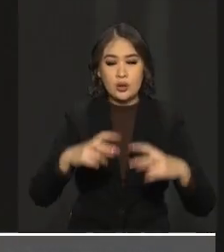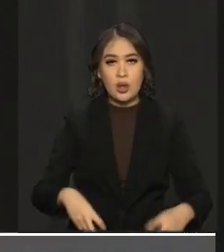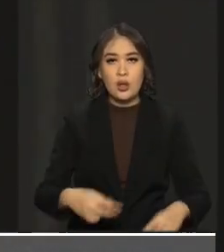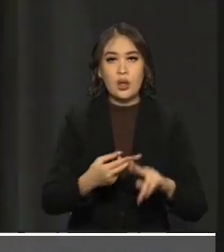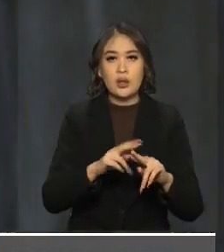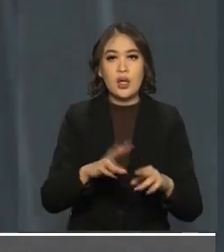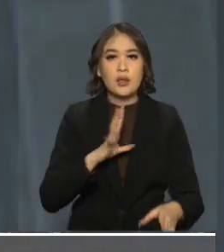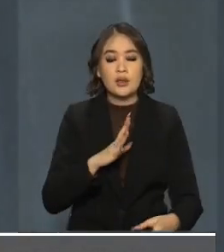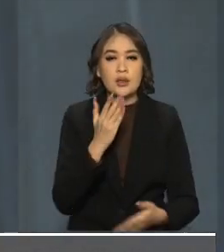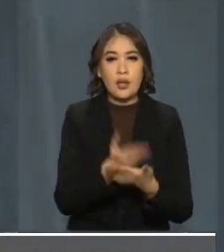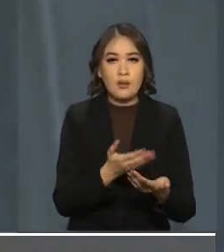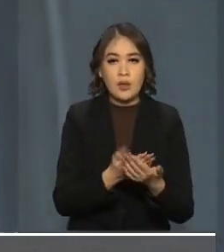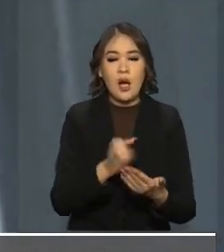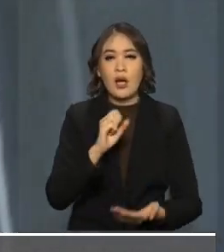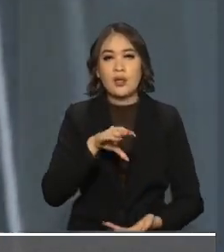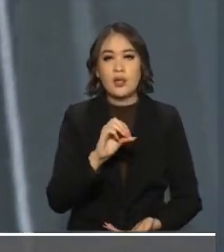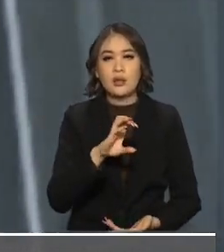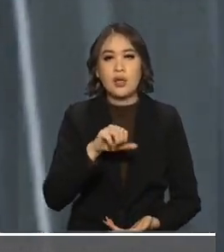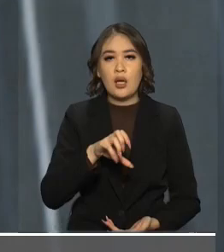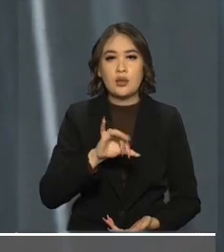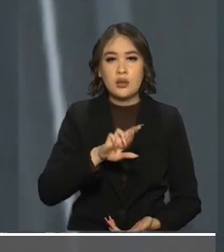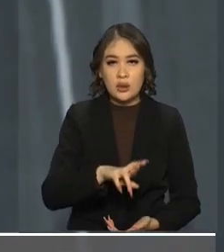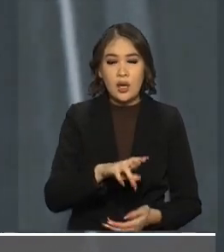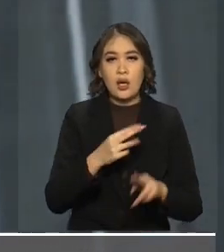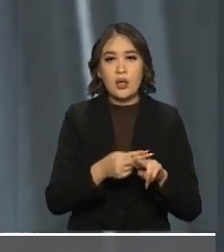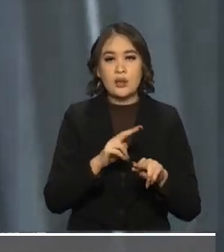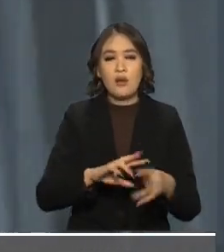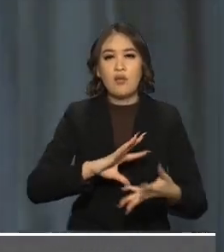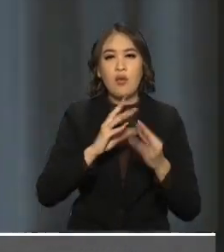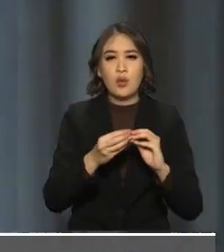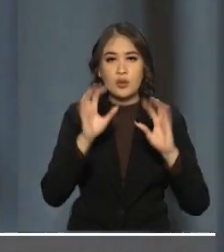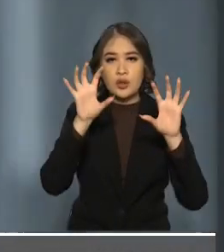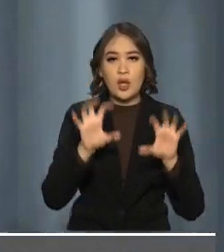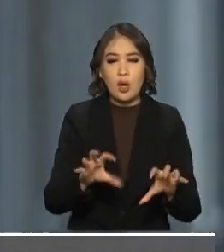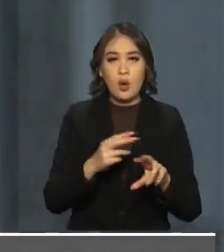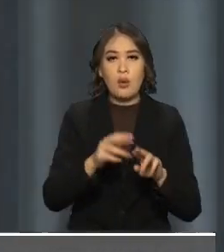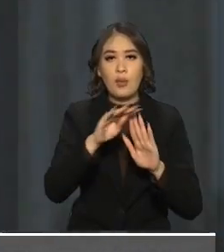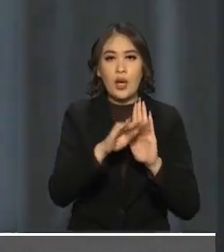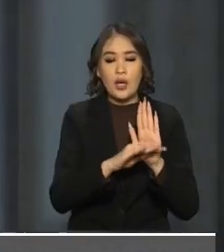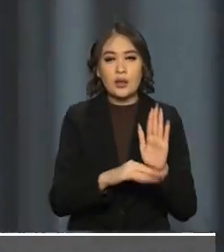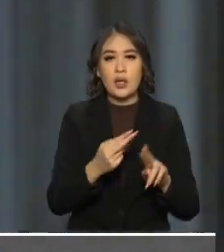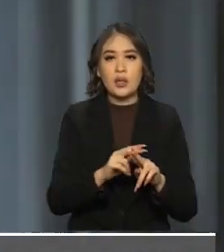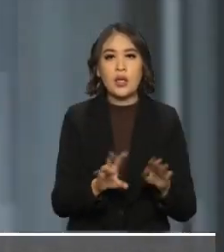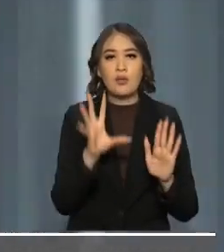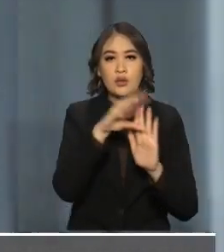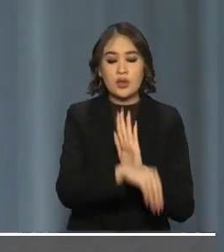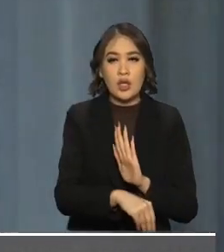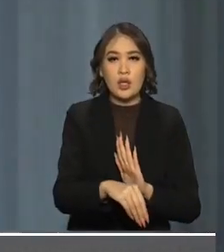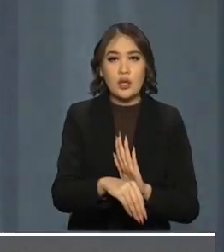производственных советов, вопросы аттестации рабочих мест. Это все, в общем-то, в этом законопроекте мы заложили. И в том числе